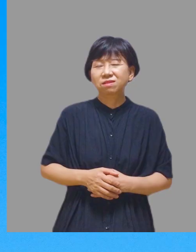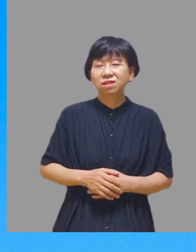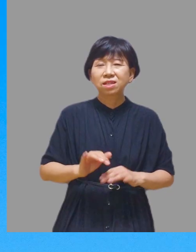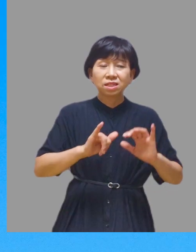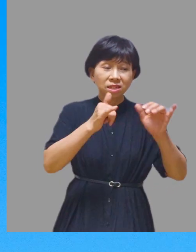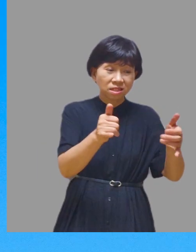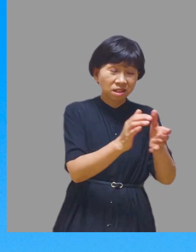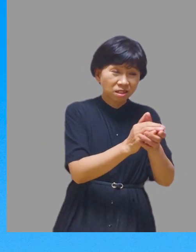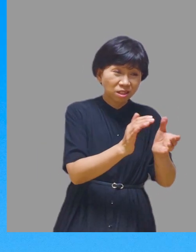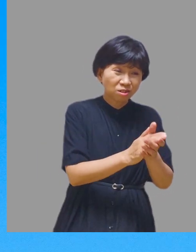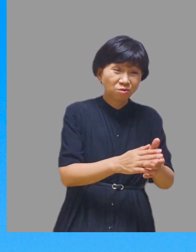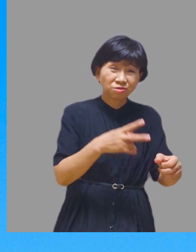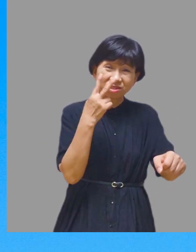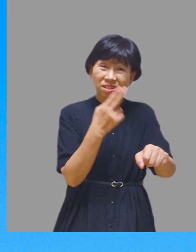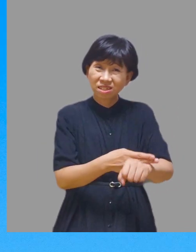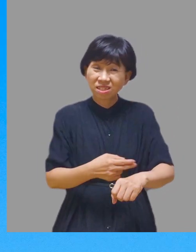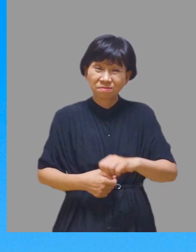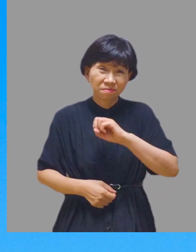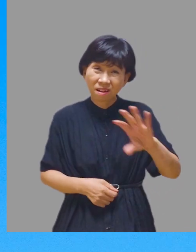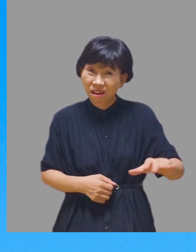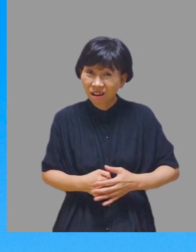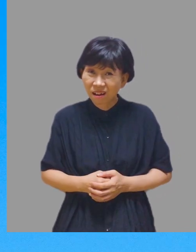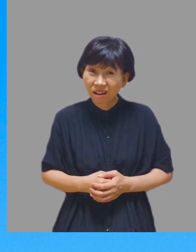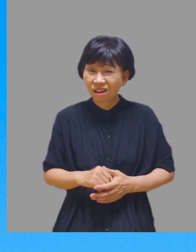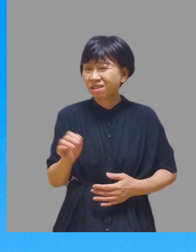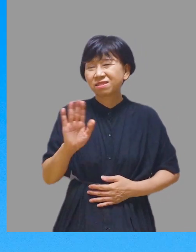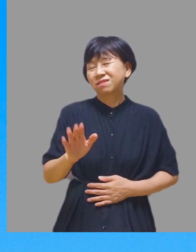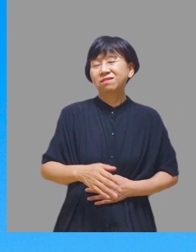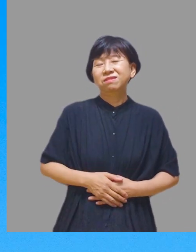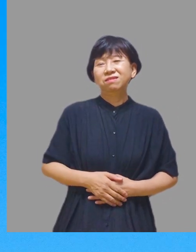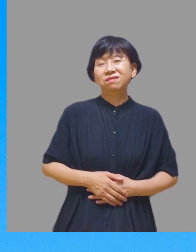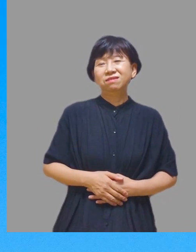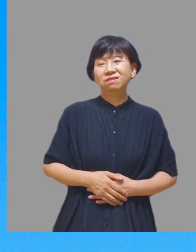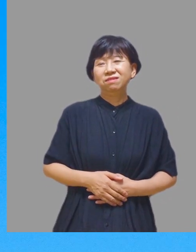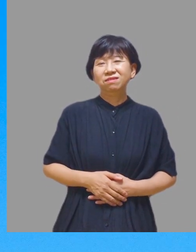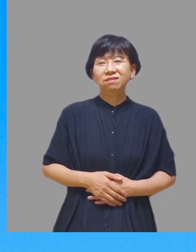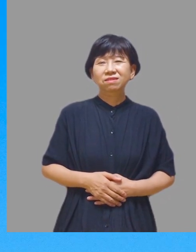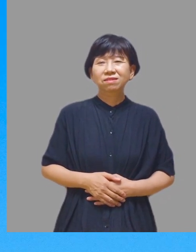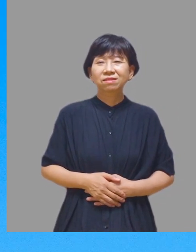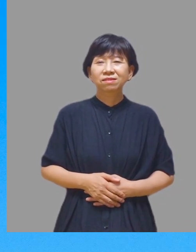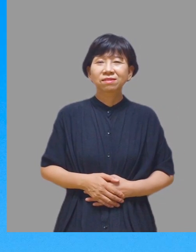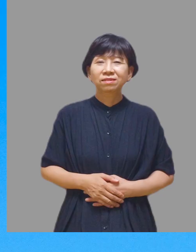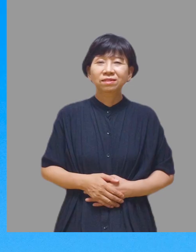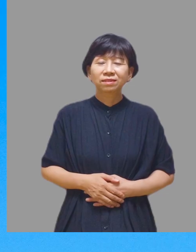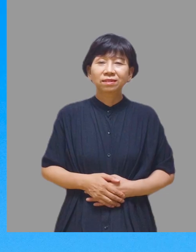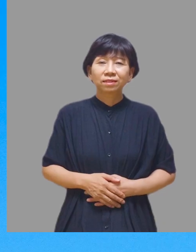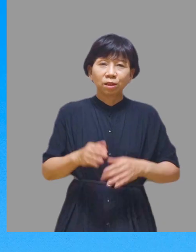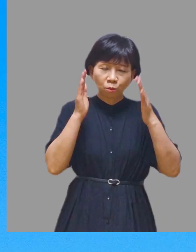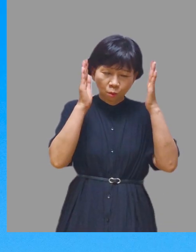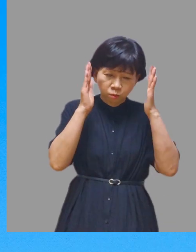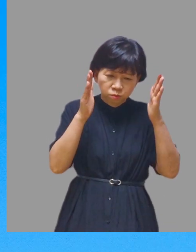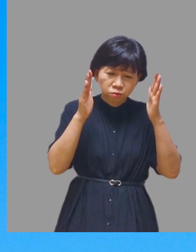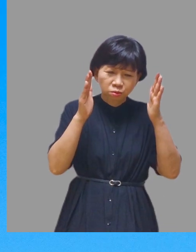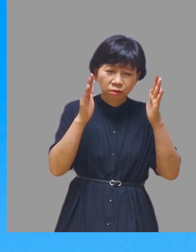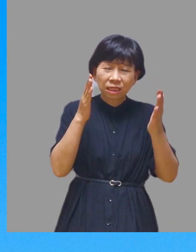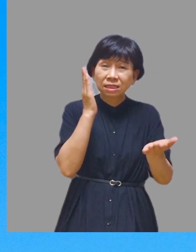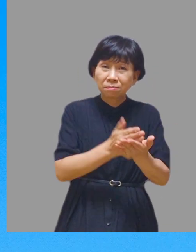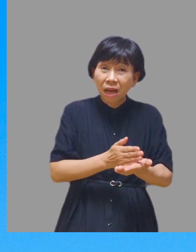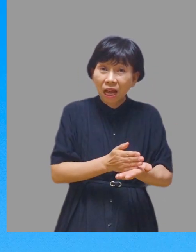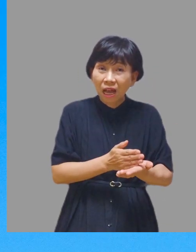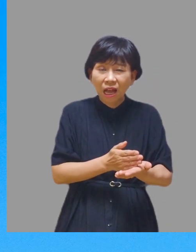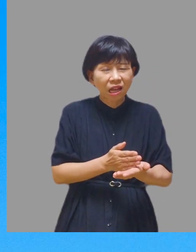만나지 말라는 얘기가 아닙니다. 직장에 다니지 말라는 얘기가 아니에요. 공부하지 말라는 얘기가